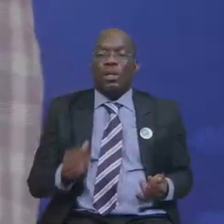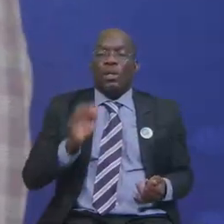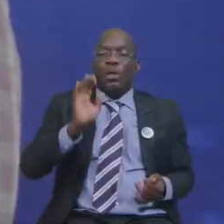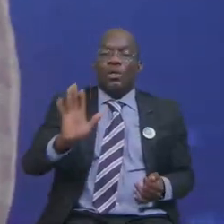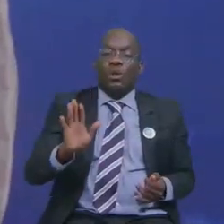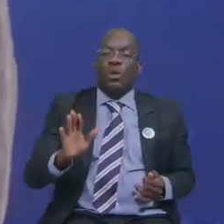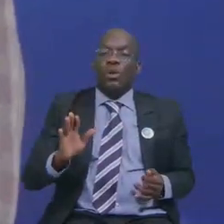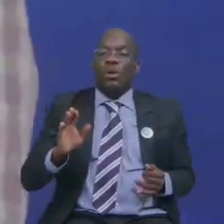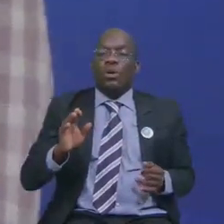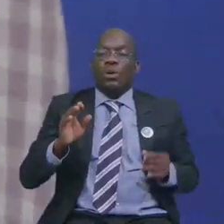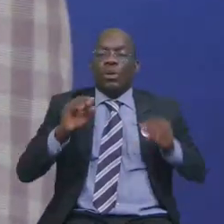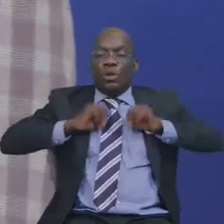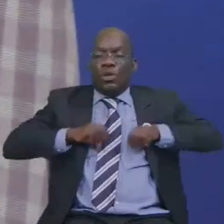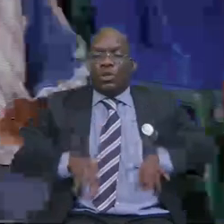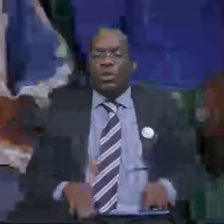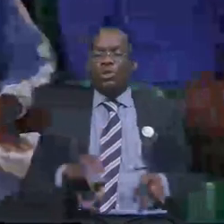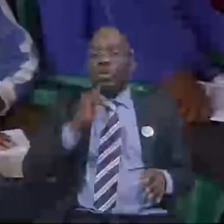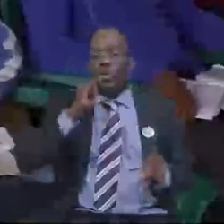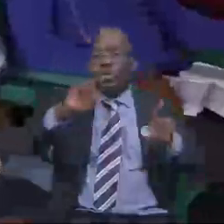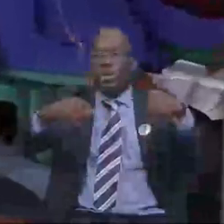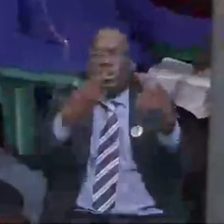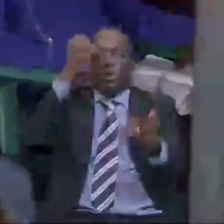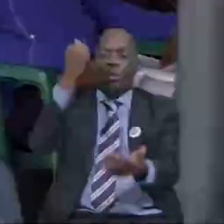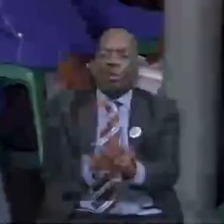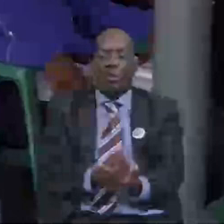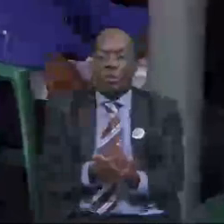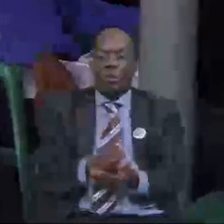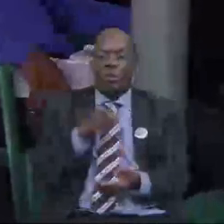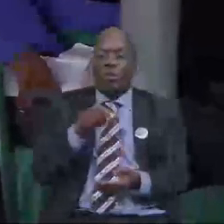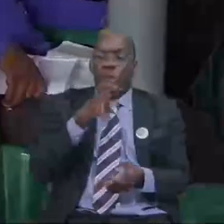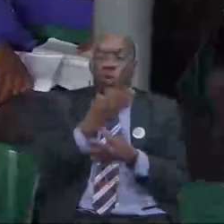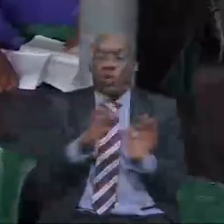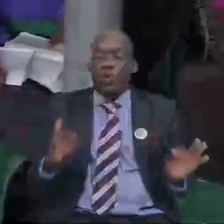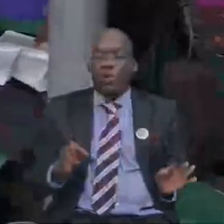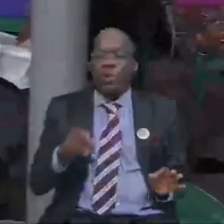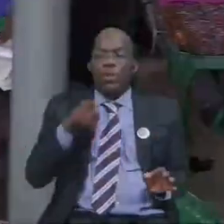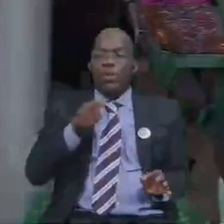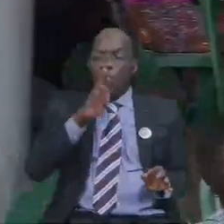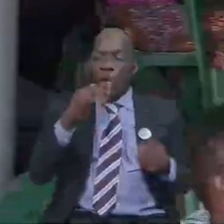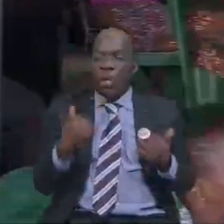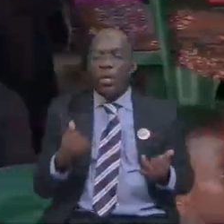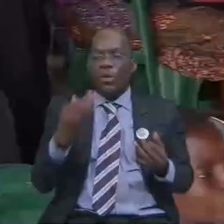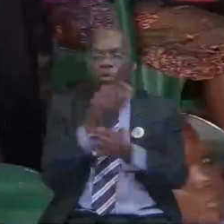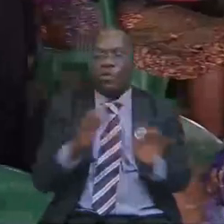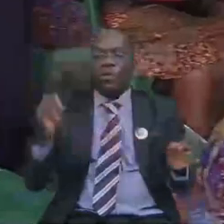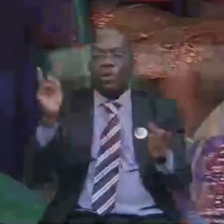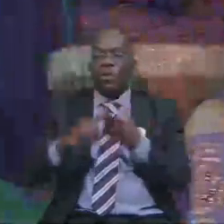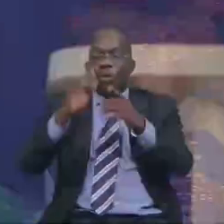ton découragement passé tu es libre tu es libre maintenant de réaliser